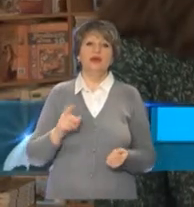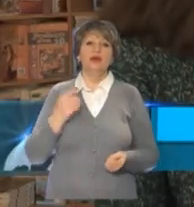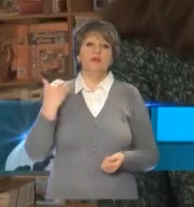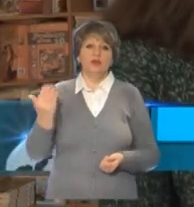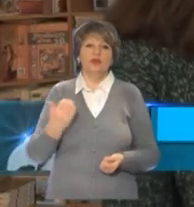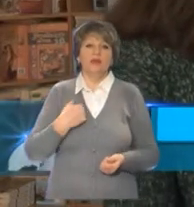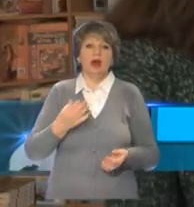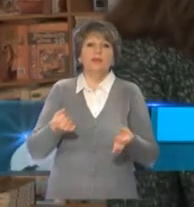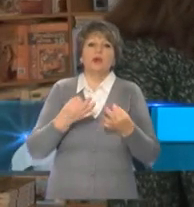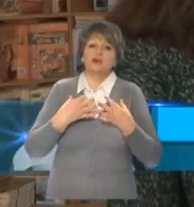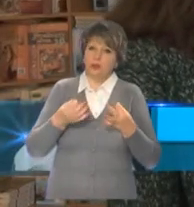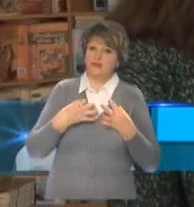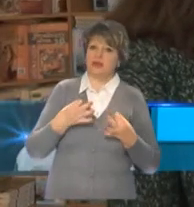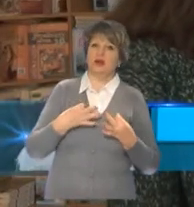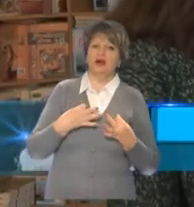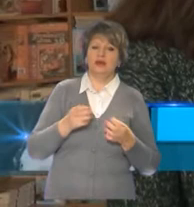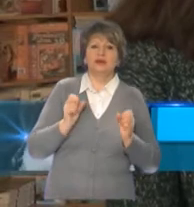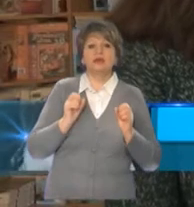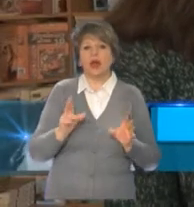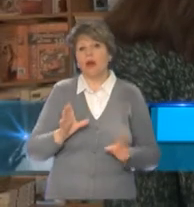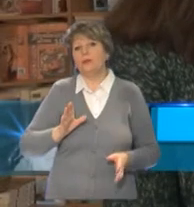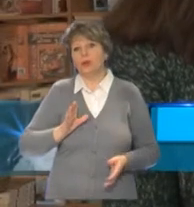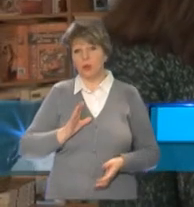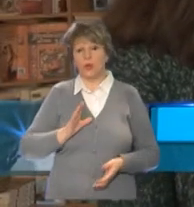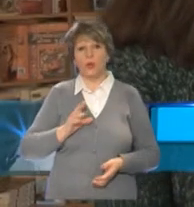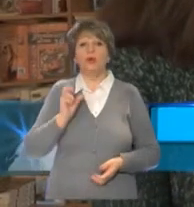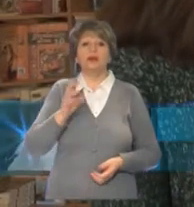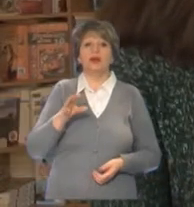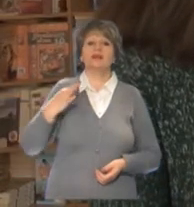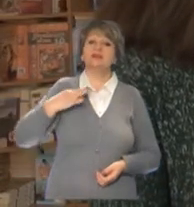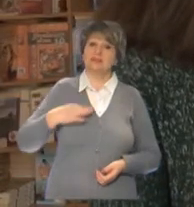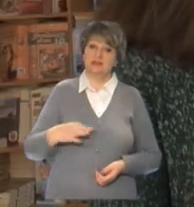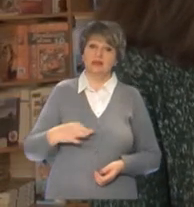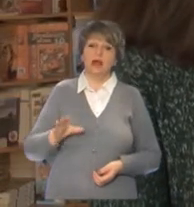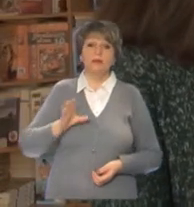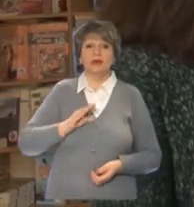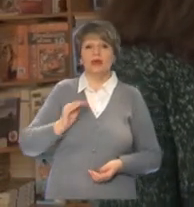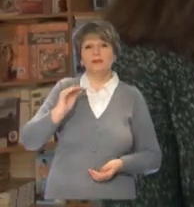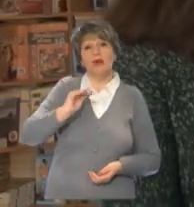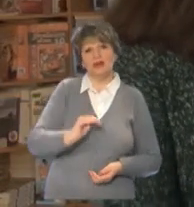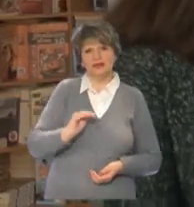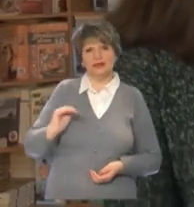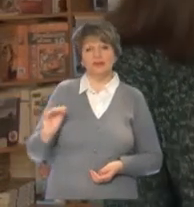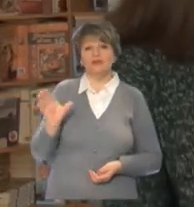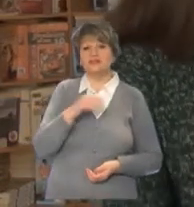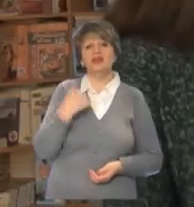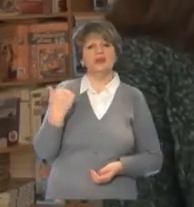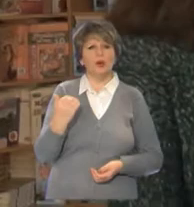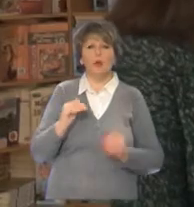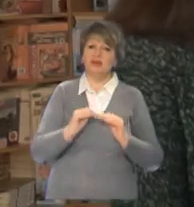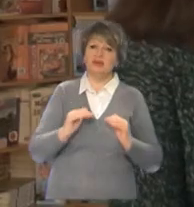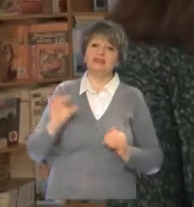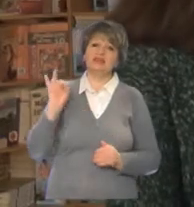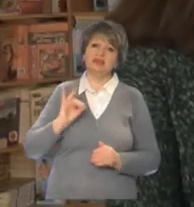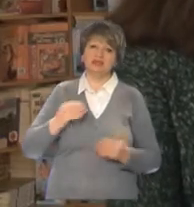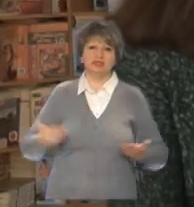Вони нам розповідали, як все було, як Андрій був малим, всі його дитячі історії,